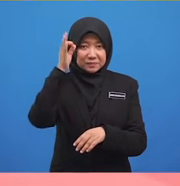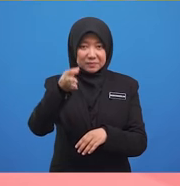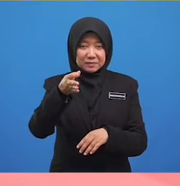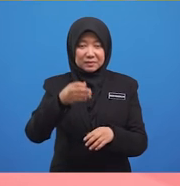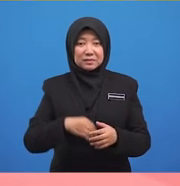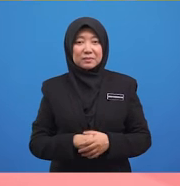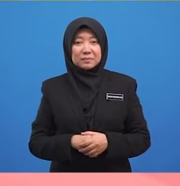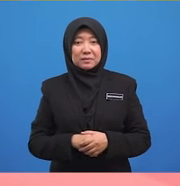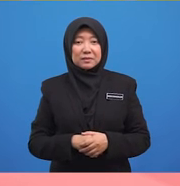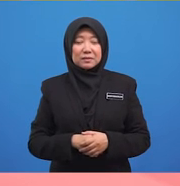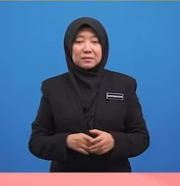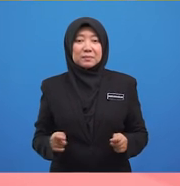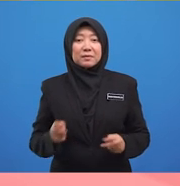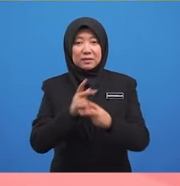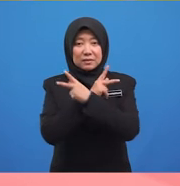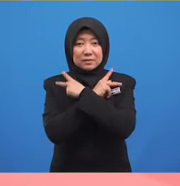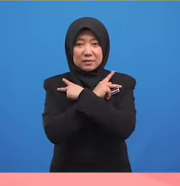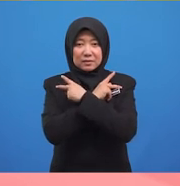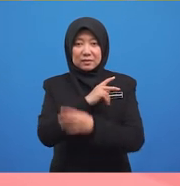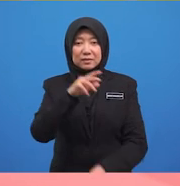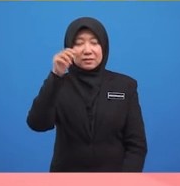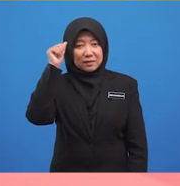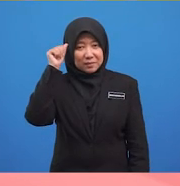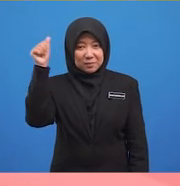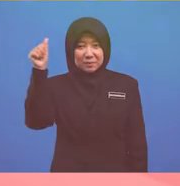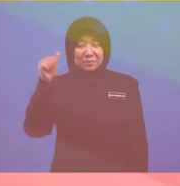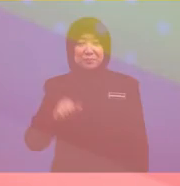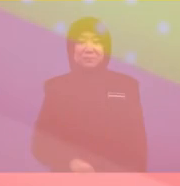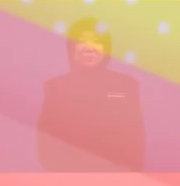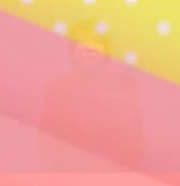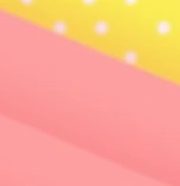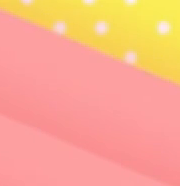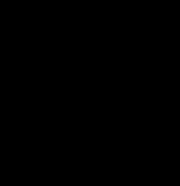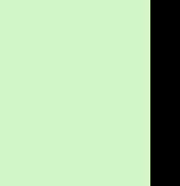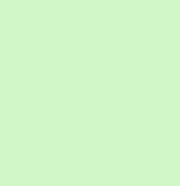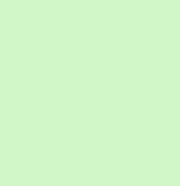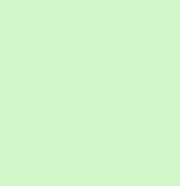masa hadapan. Terima kasih dan Assalamualaikum.